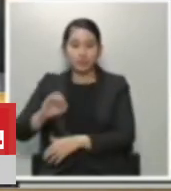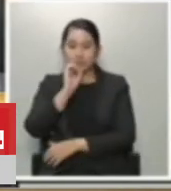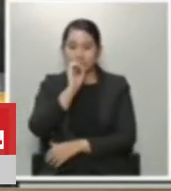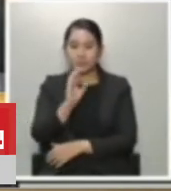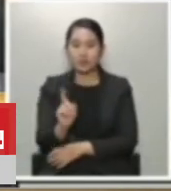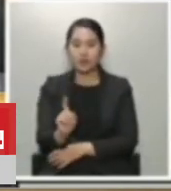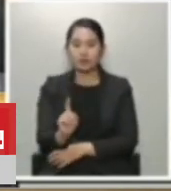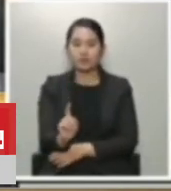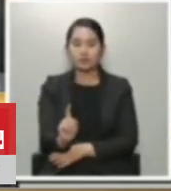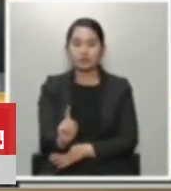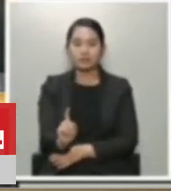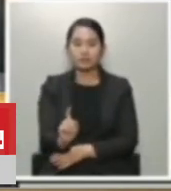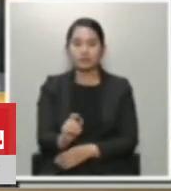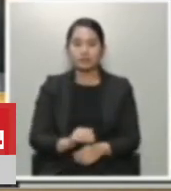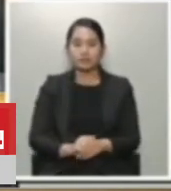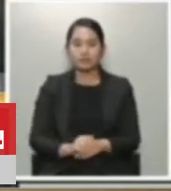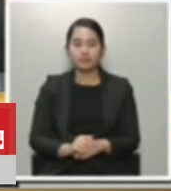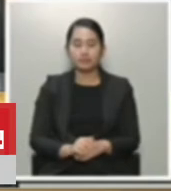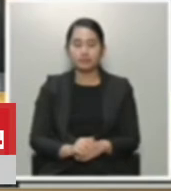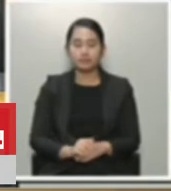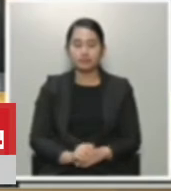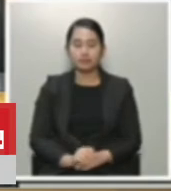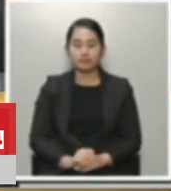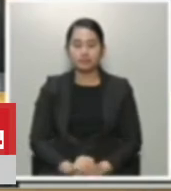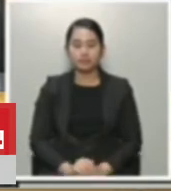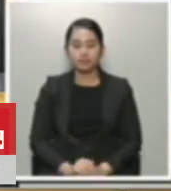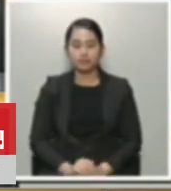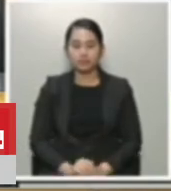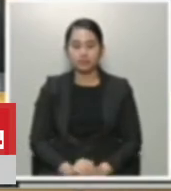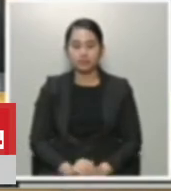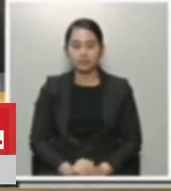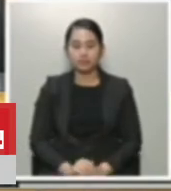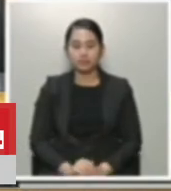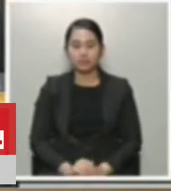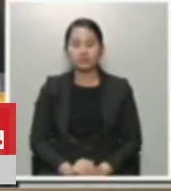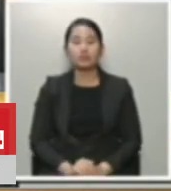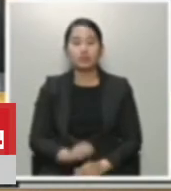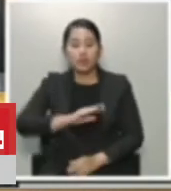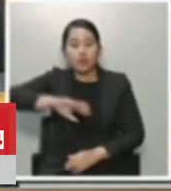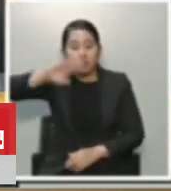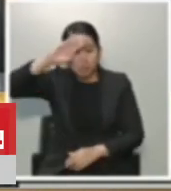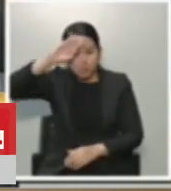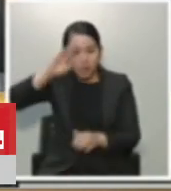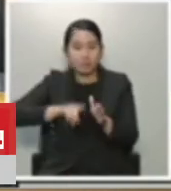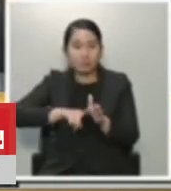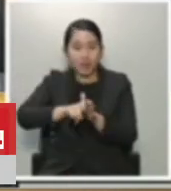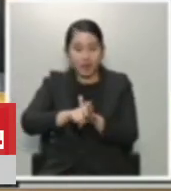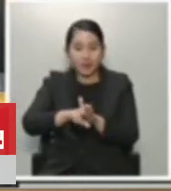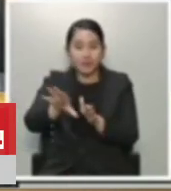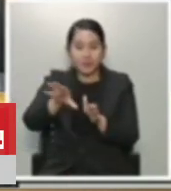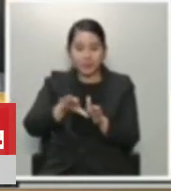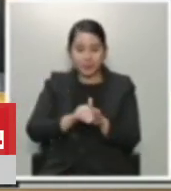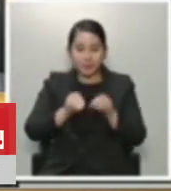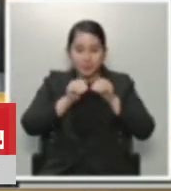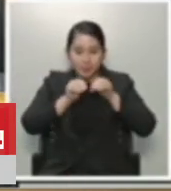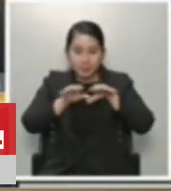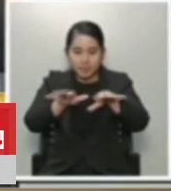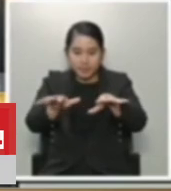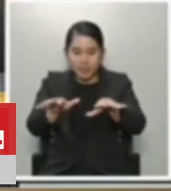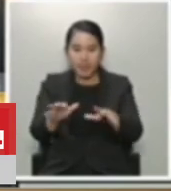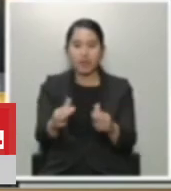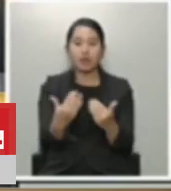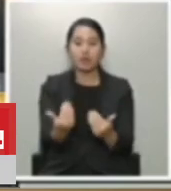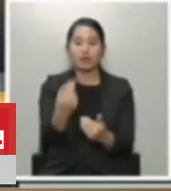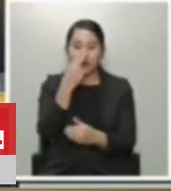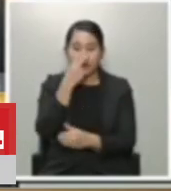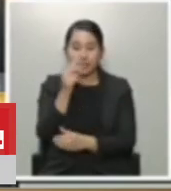านนะครับว่าหลังจากที่เหตุการณ์เรื่องนะครับโรคนะครับไวรัสโคโรนาสายพันธุ์ใหม่นะครับแพร่กระจายออกไปเราจะเห็นว่า